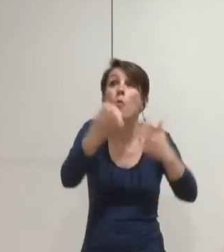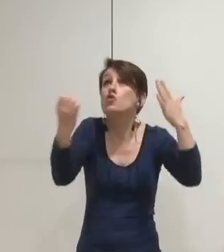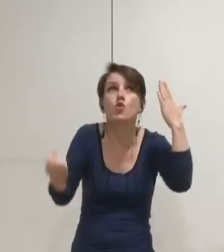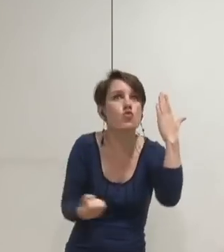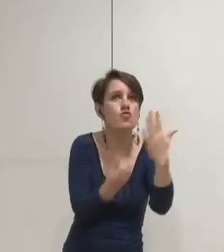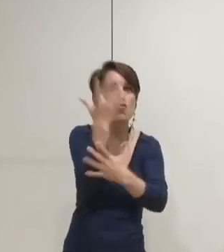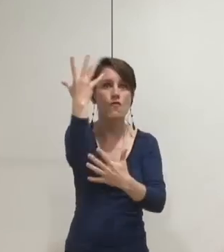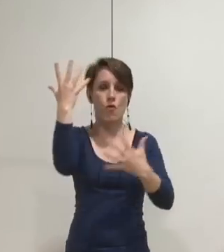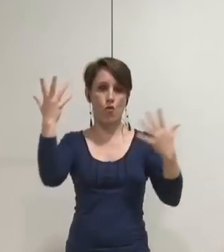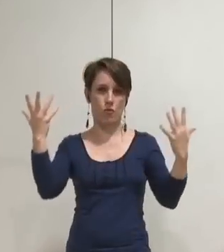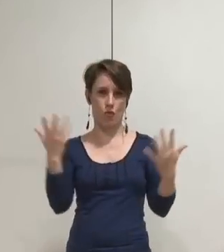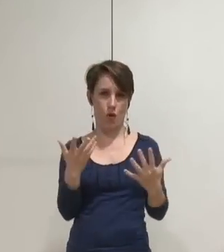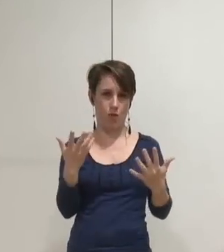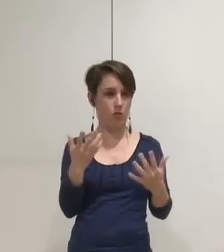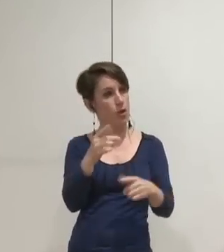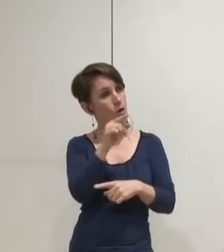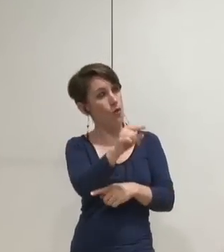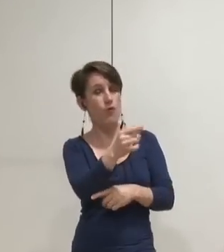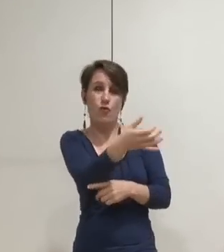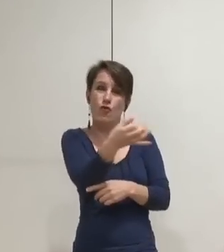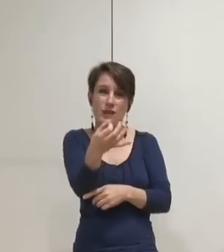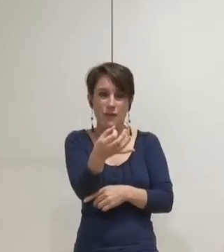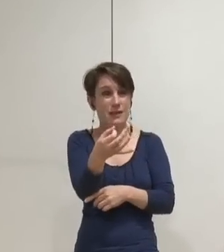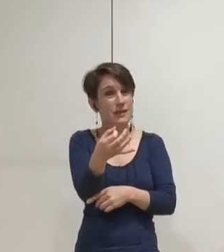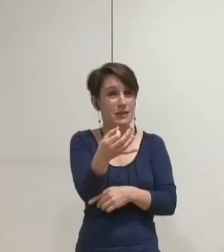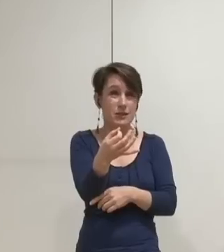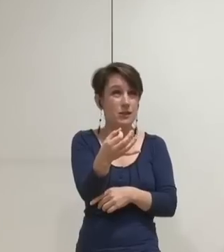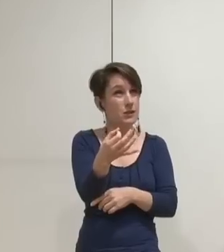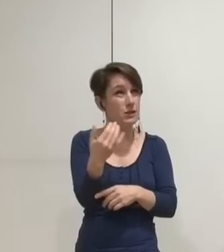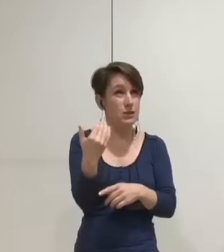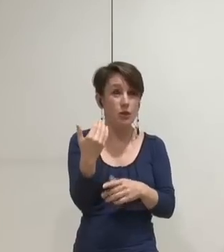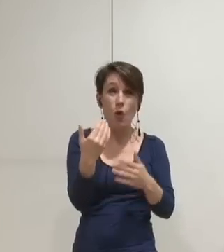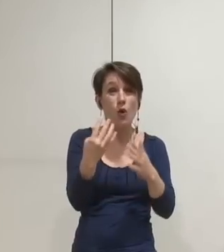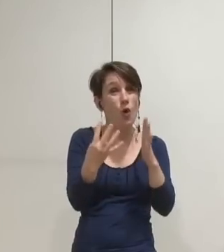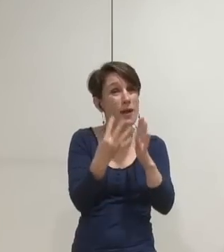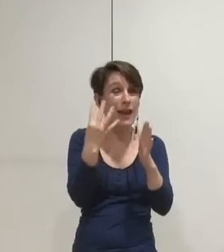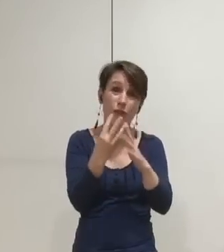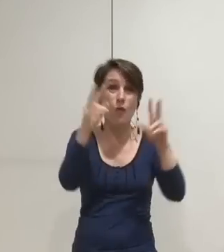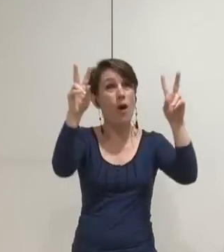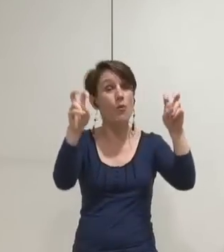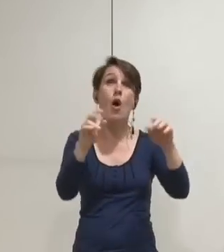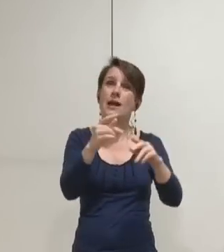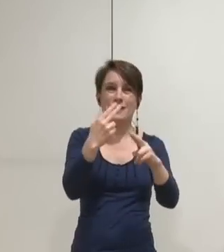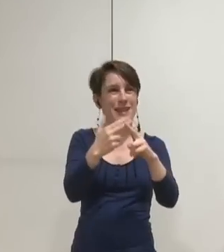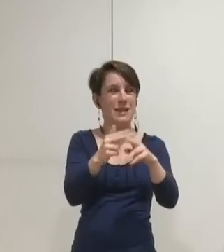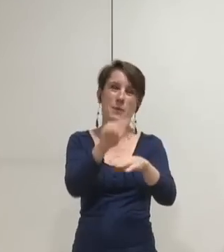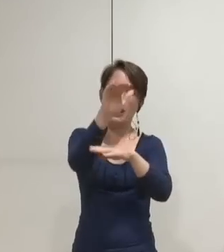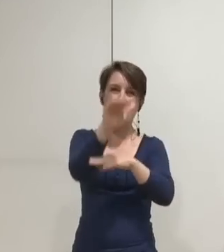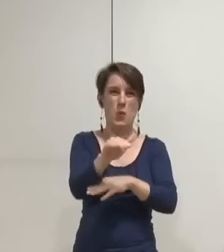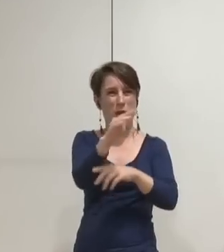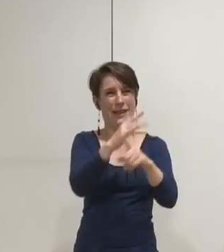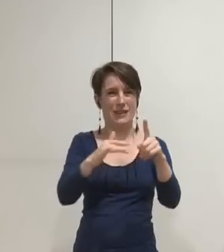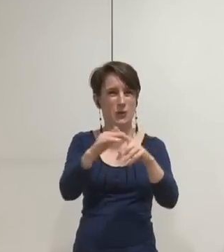l'occurrence et que vous appelez que vous avez dit pendant qu au moins quatre fois un bouclier social je vais y